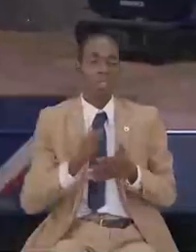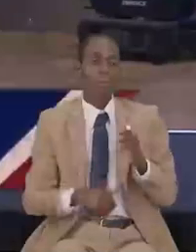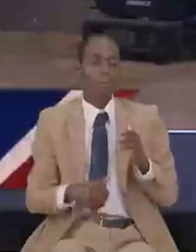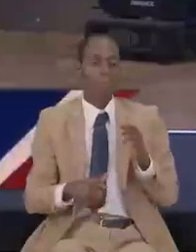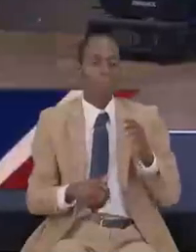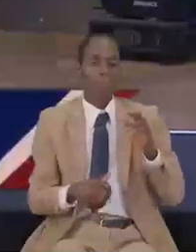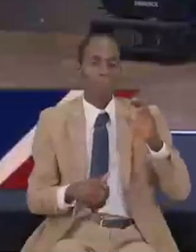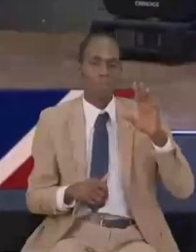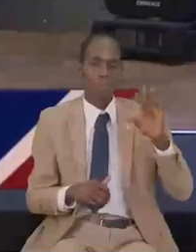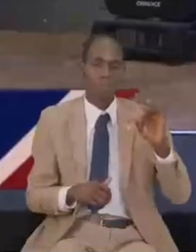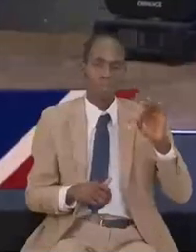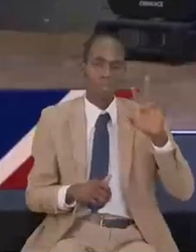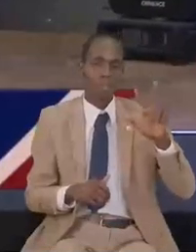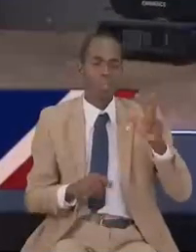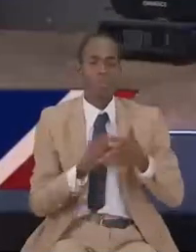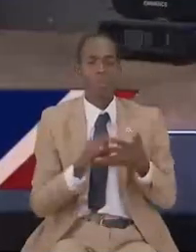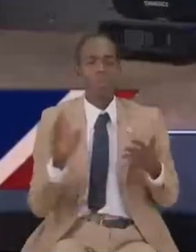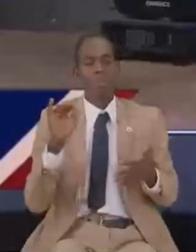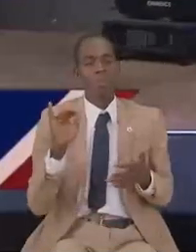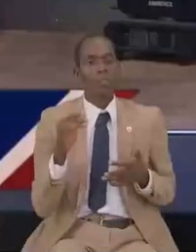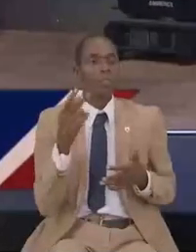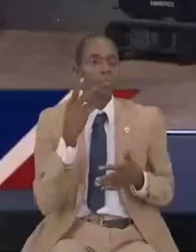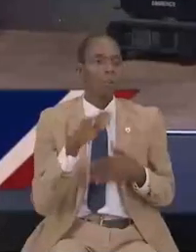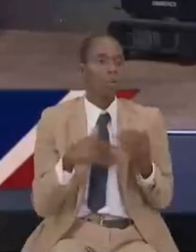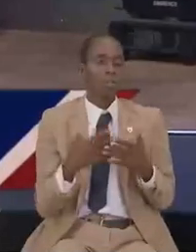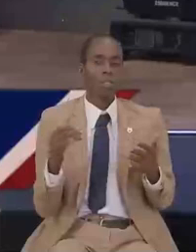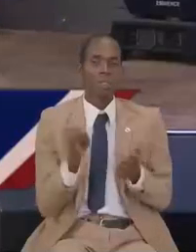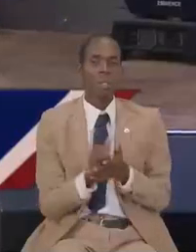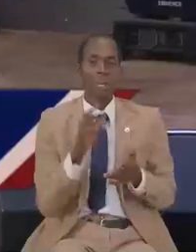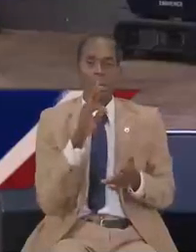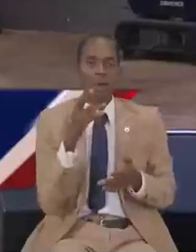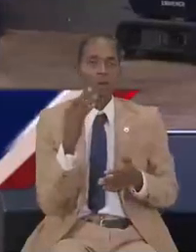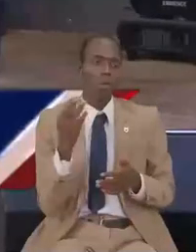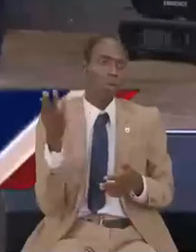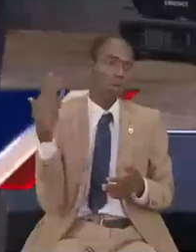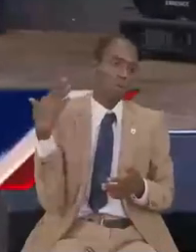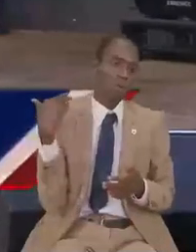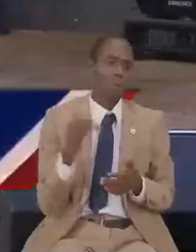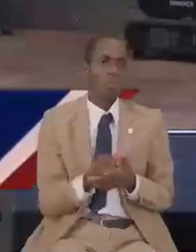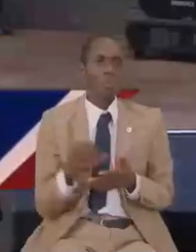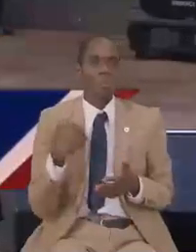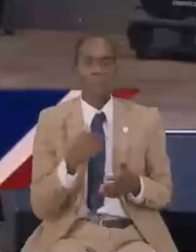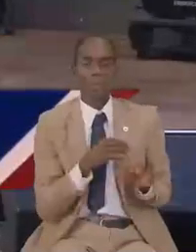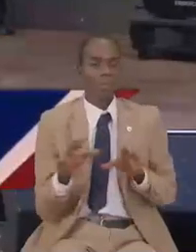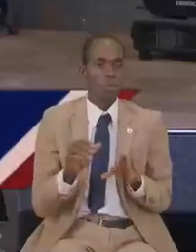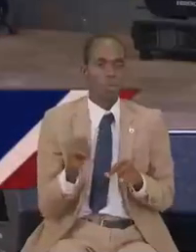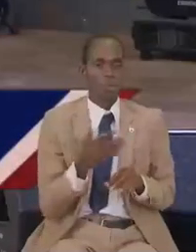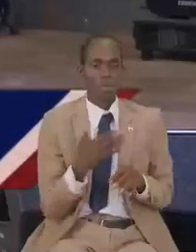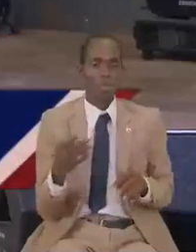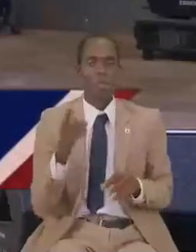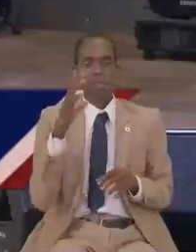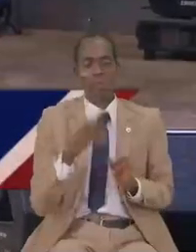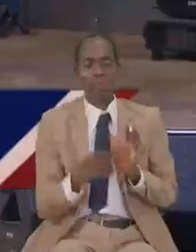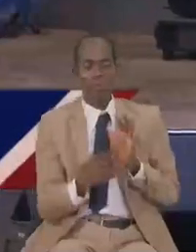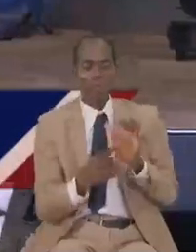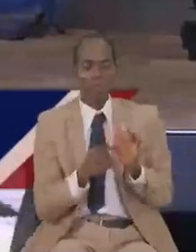16. Il y a beaucoup de choses qui s'amassent dans le passé. On fait cela, Dieu se tait. On fait ceci, Dieu se tait.